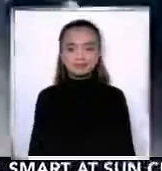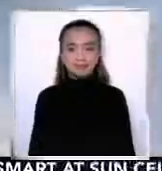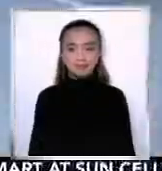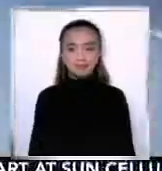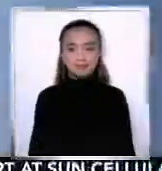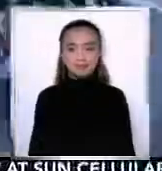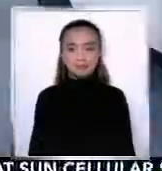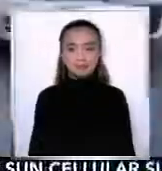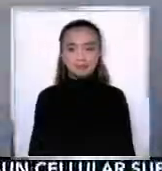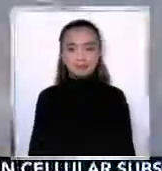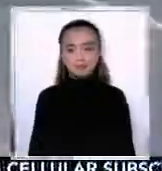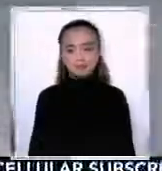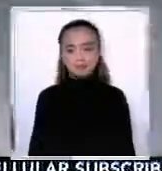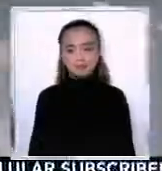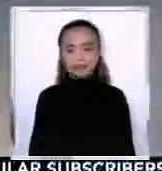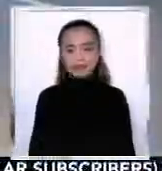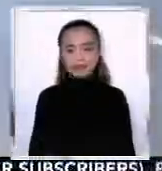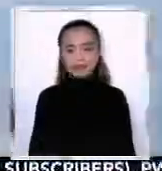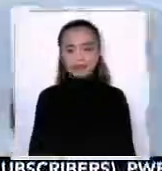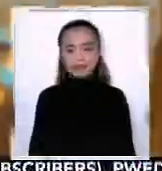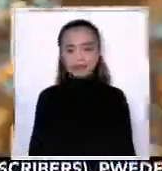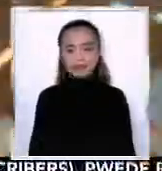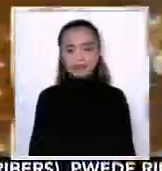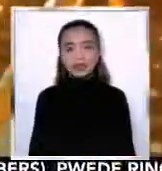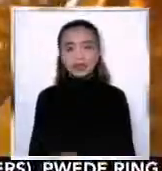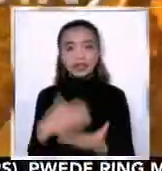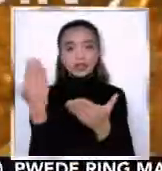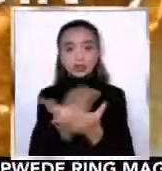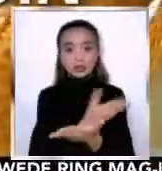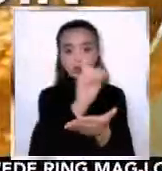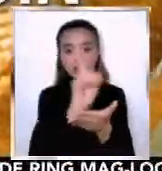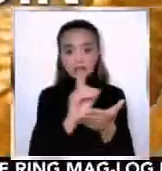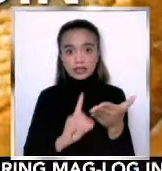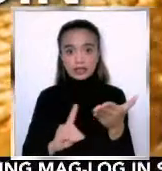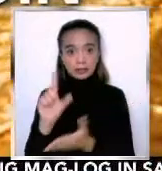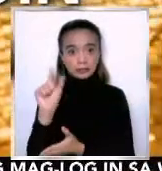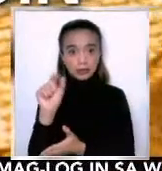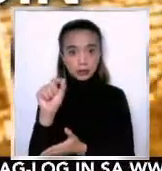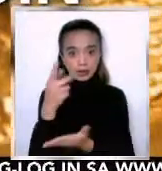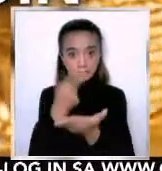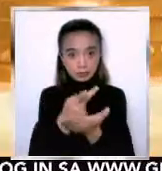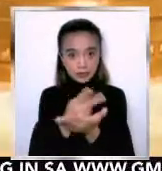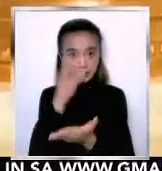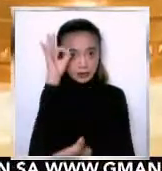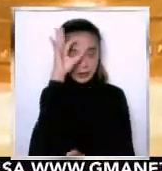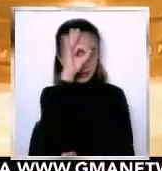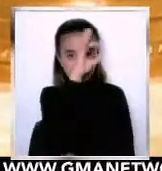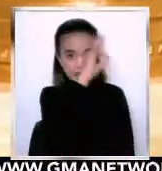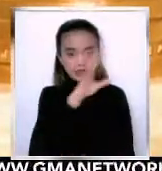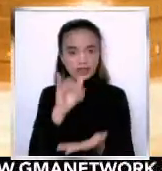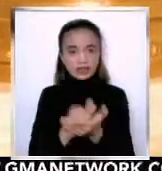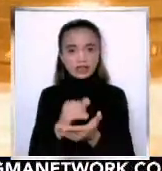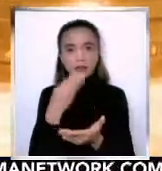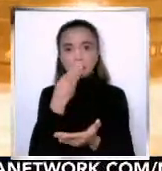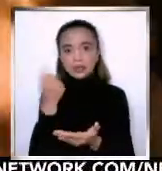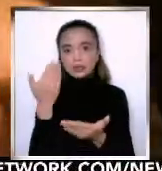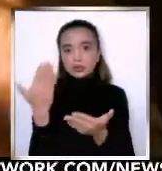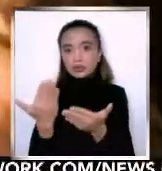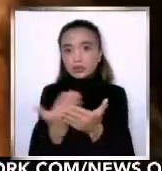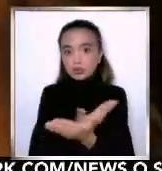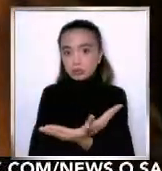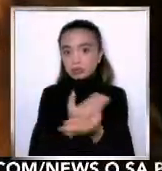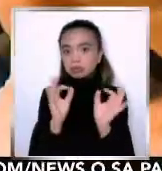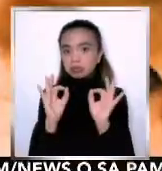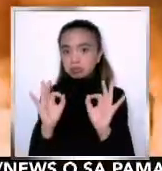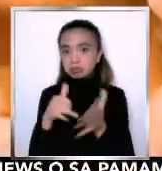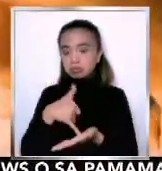Saan makakarating ang bagong disenyo ng 20 pesos mo? Aba, finalist lang naman bilang Best New Coin sa Excellence in Currency Awards. Ito